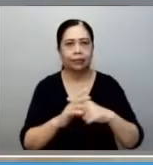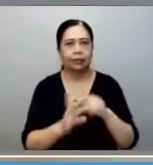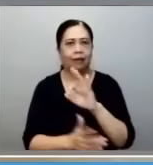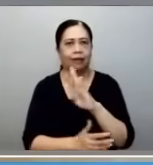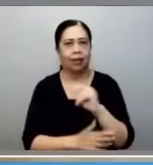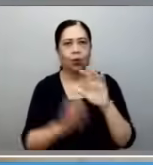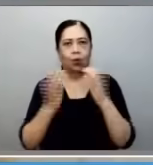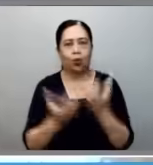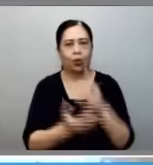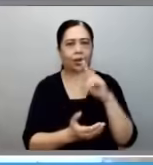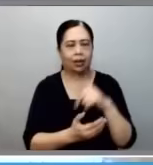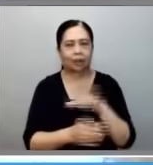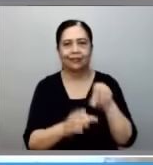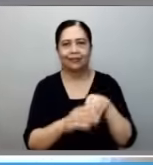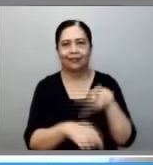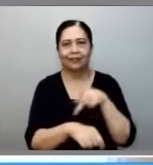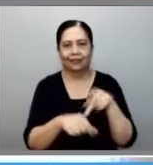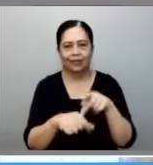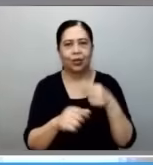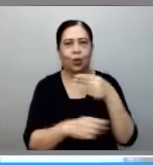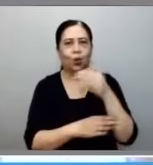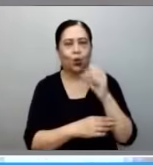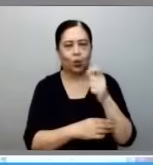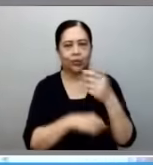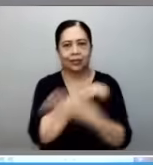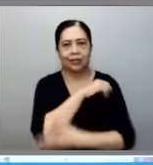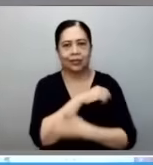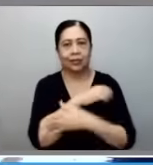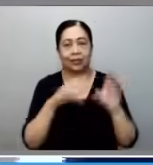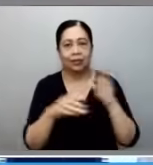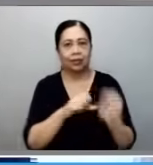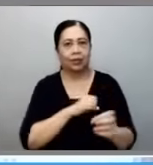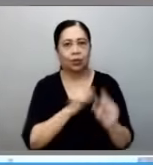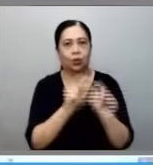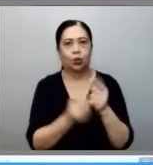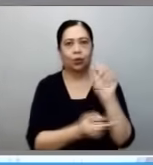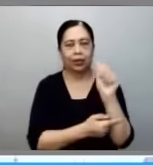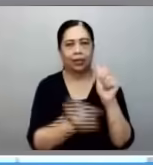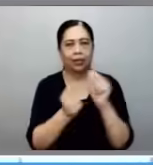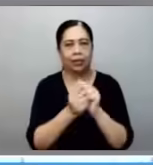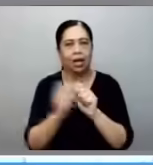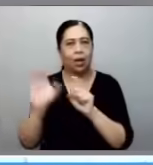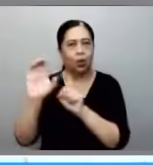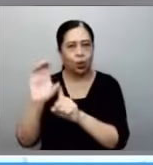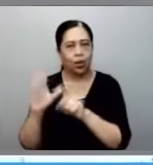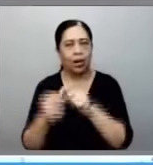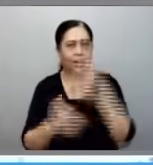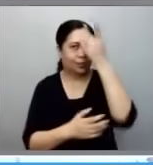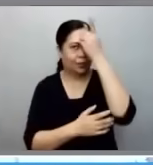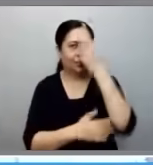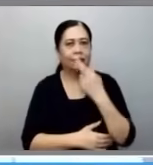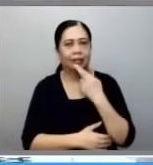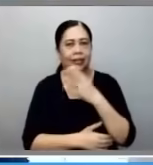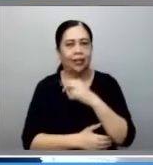kung saan isa ang Pilipinas sa host countries. Kabilang po ang Gila sa Group A kasama ang Angola, Dominican Republic at